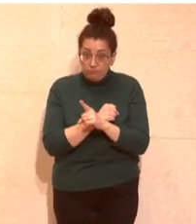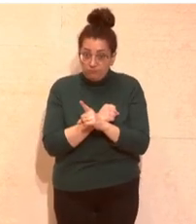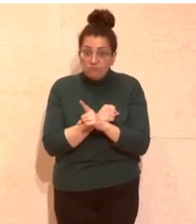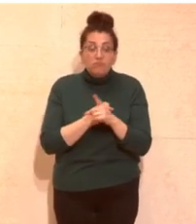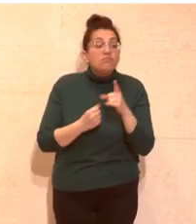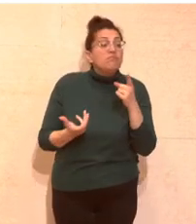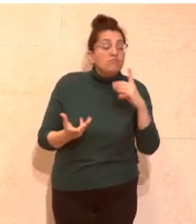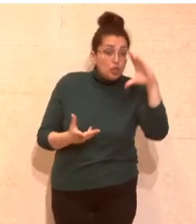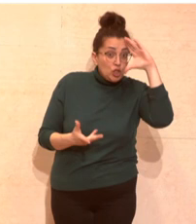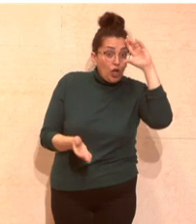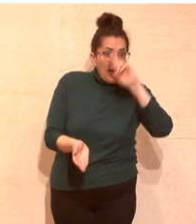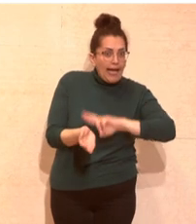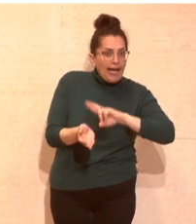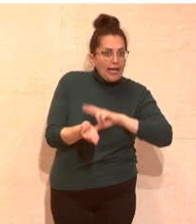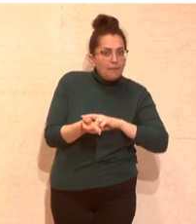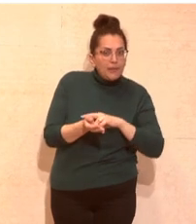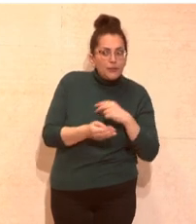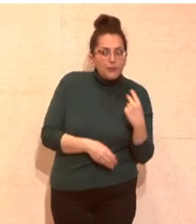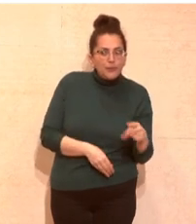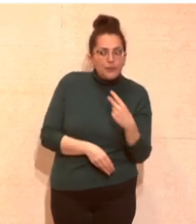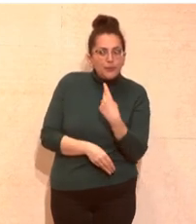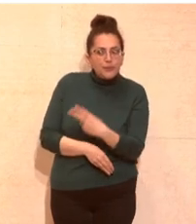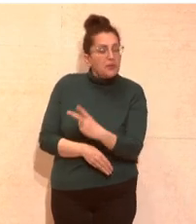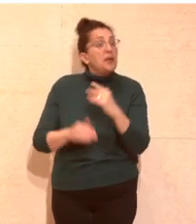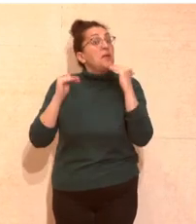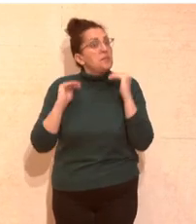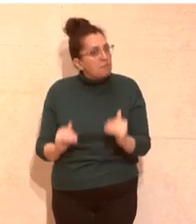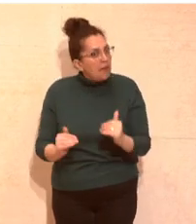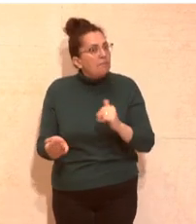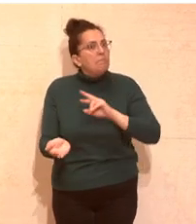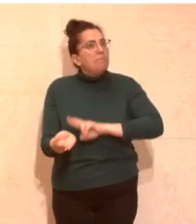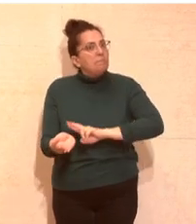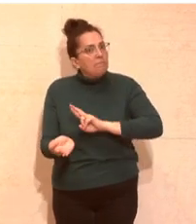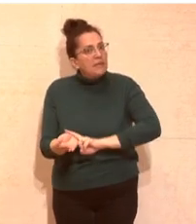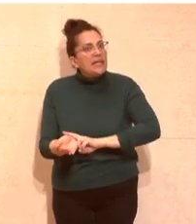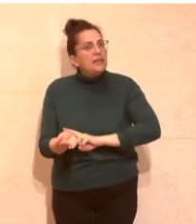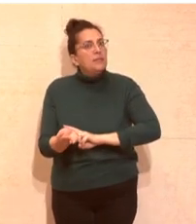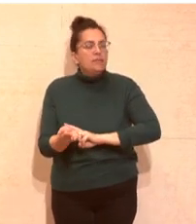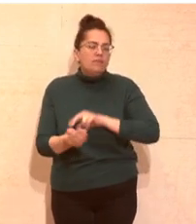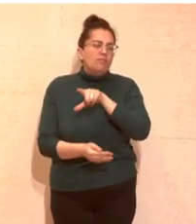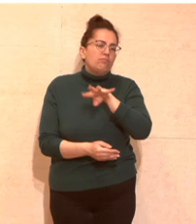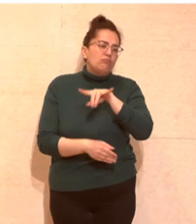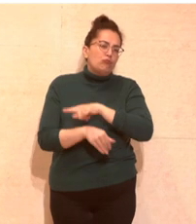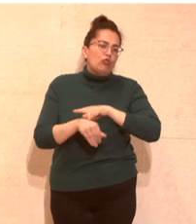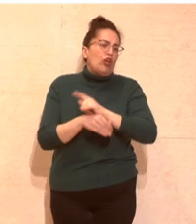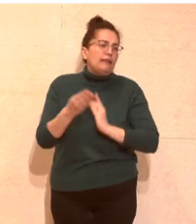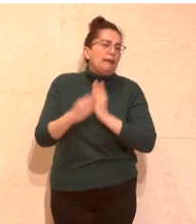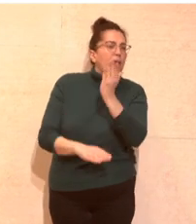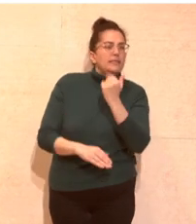avait un rythme d'alternance veille-sommeil qui continuait, mais un petit peu supérieur à 24 heures, de l'ordre